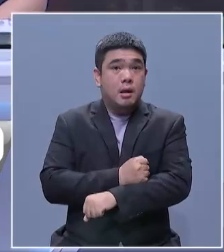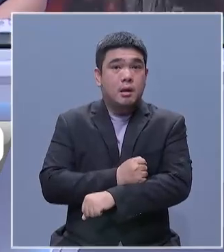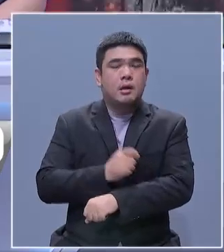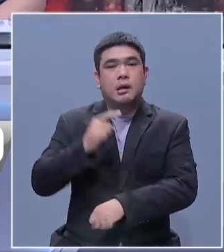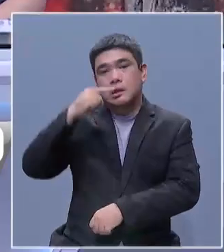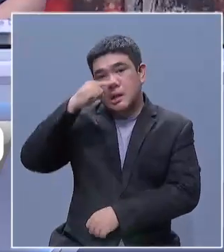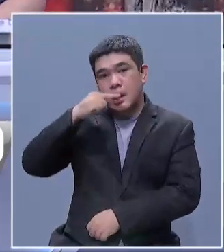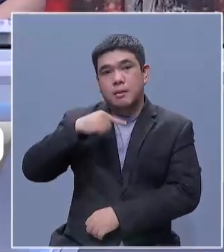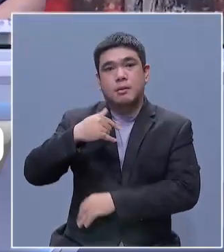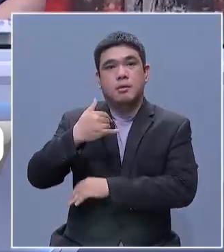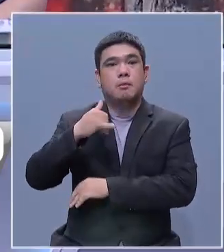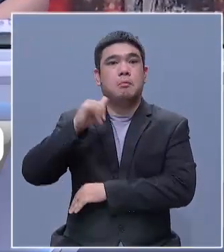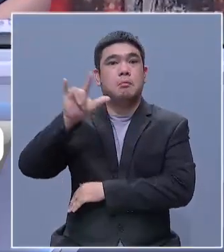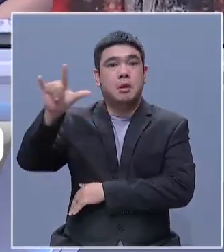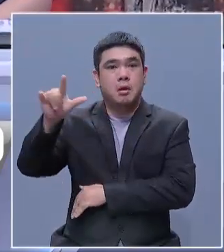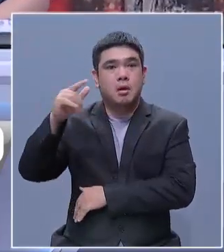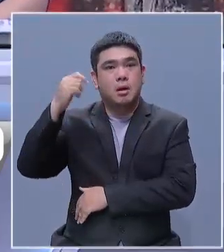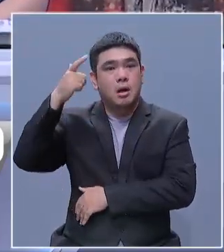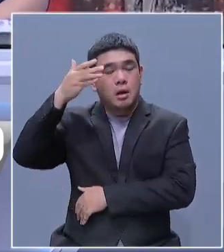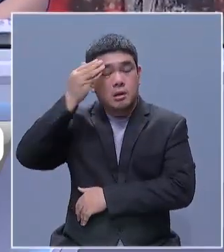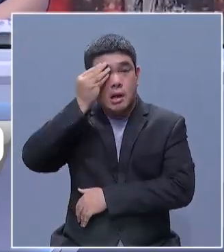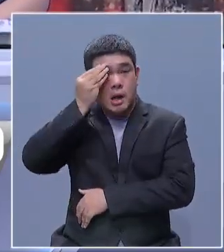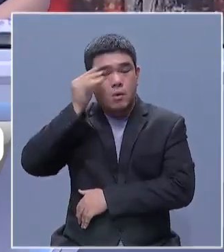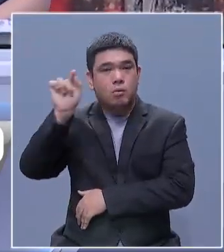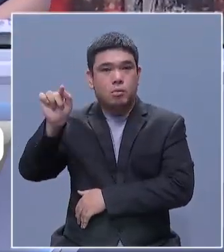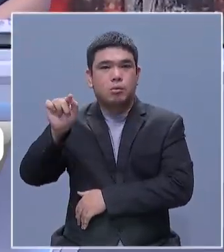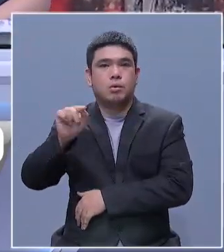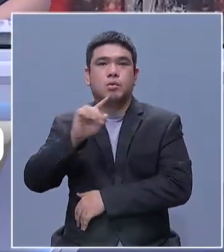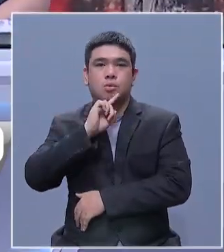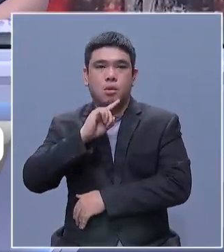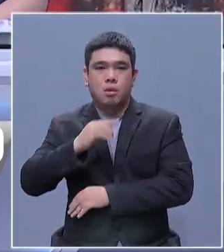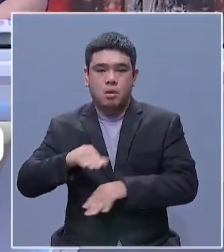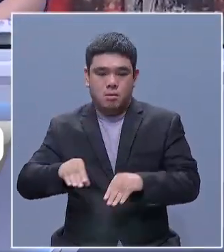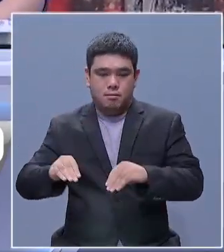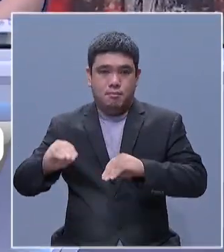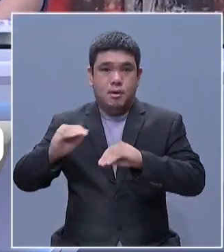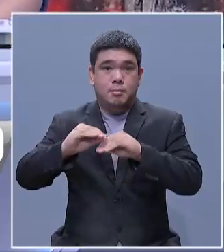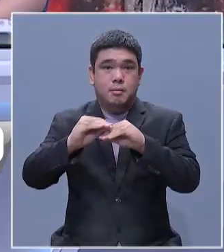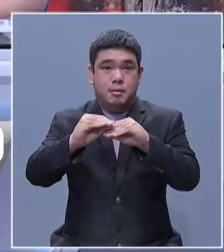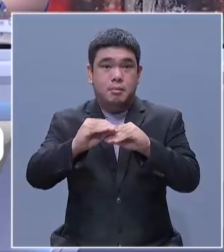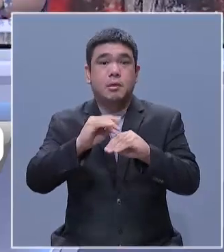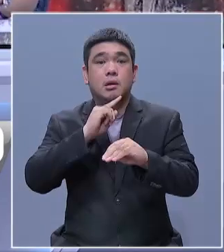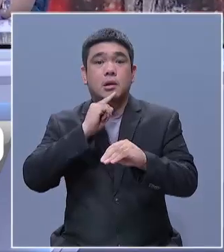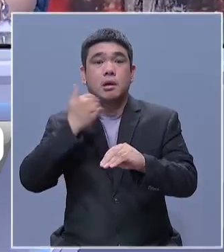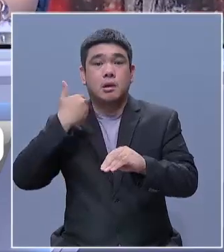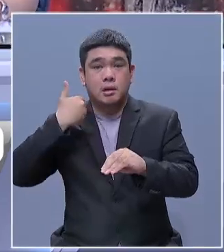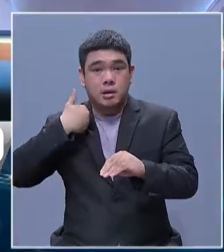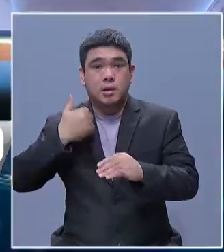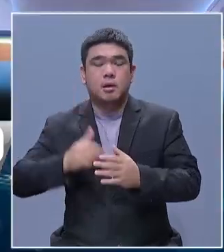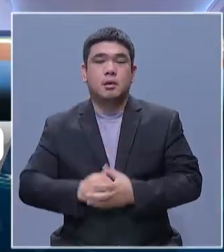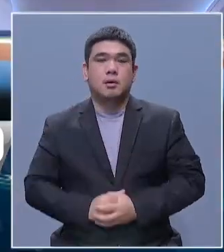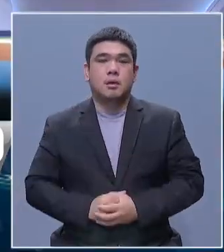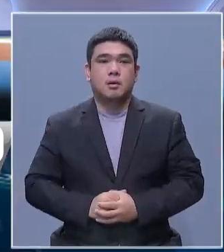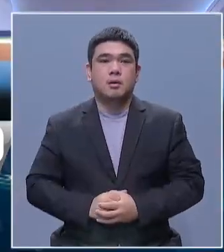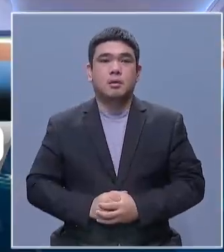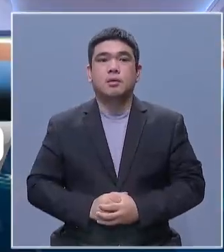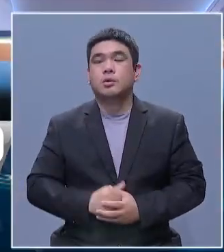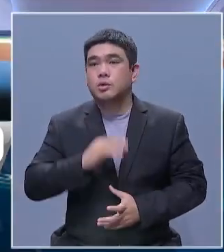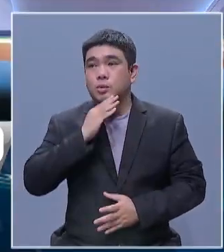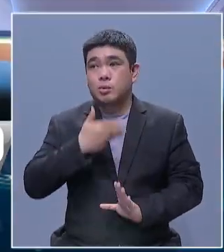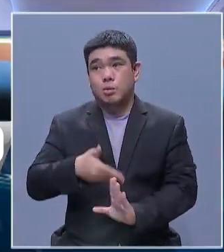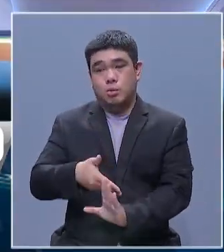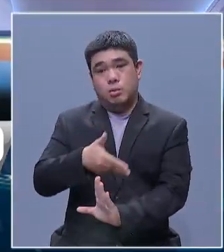าขณะนี้สงครามการสู้รบเนี่ยมีแนวโน้มขยายวงกว้างมากขึ้นนะครับจริงๆตอนแรกก่อนหน้านี้